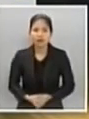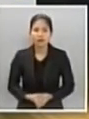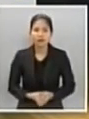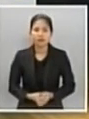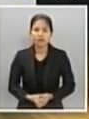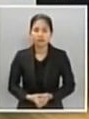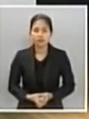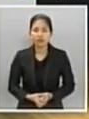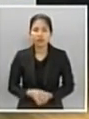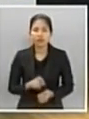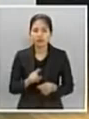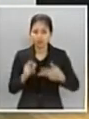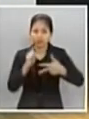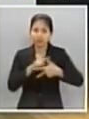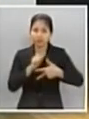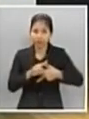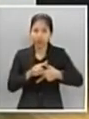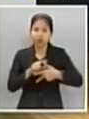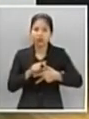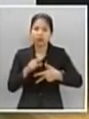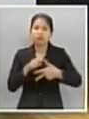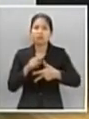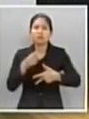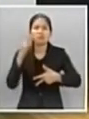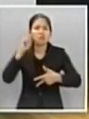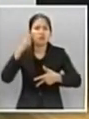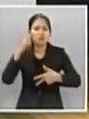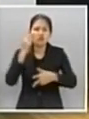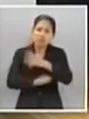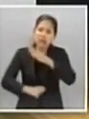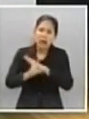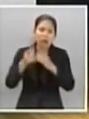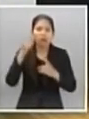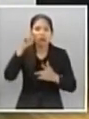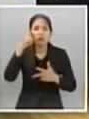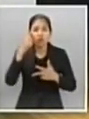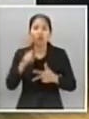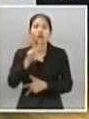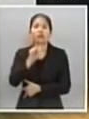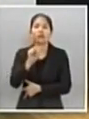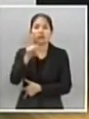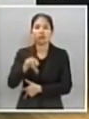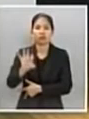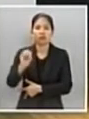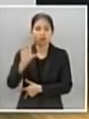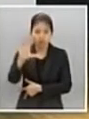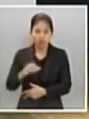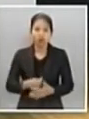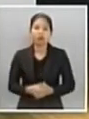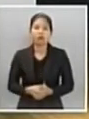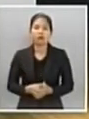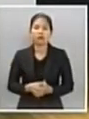ขึ้นร้อยละ 33.95 ค่ะคือเป็นความพิการที่ไม่ทราบสาเหตุนะคะรองลงมา